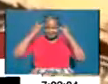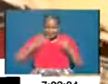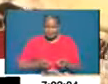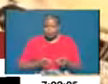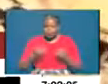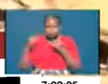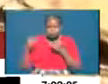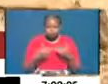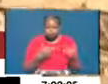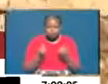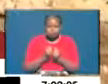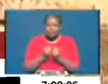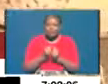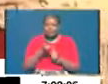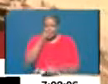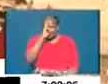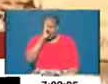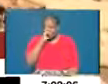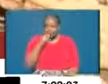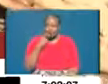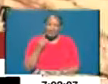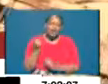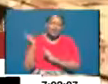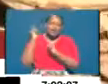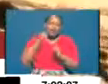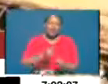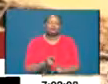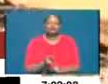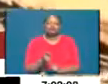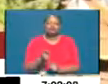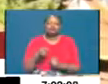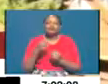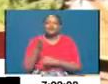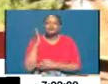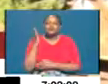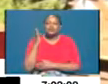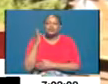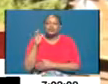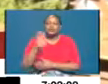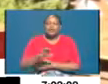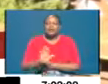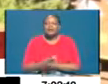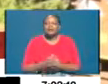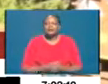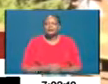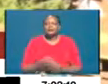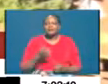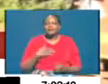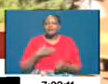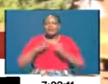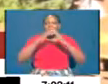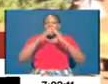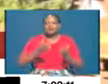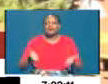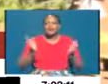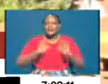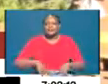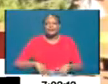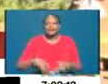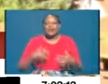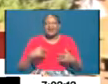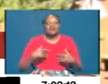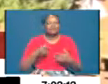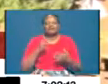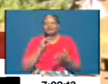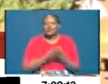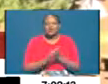maafisa wa usalama waliokuwa wakilinda shughuli ya ubomoaji makazi yao. Mimi nimebomolewa nyumba, saa hii na nyumba ya kukaa, niko na